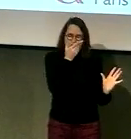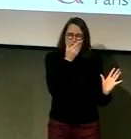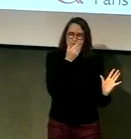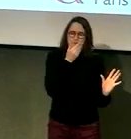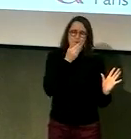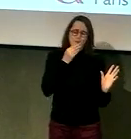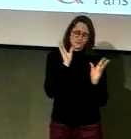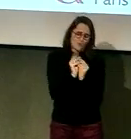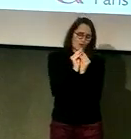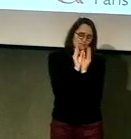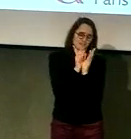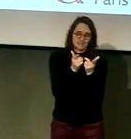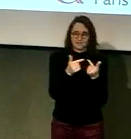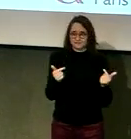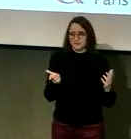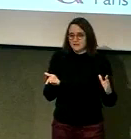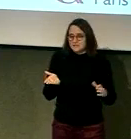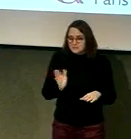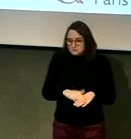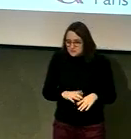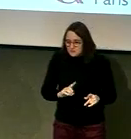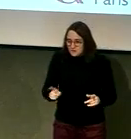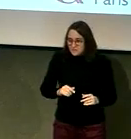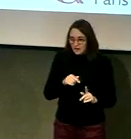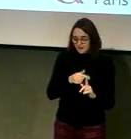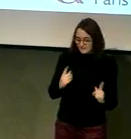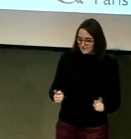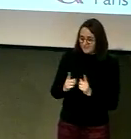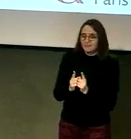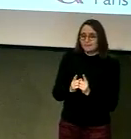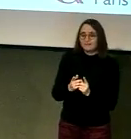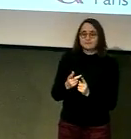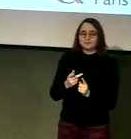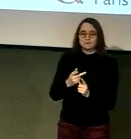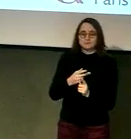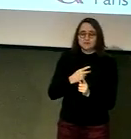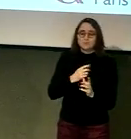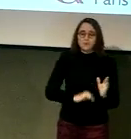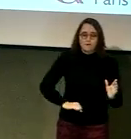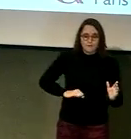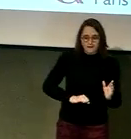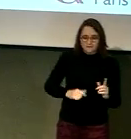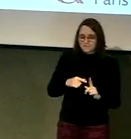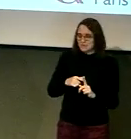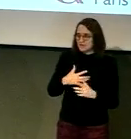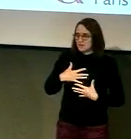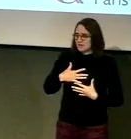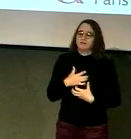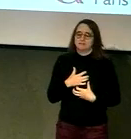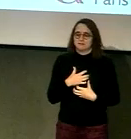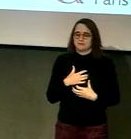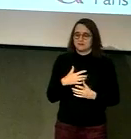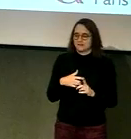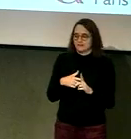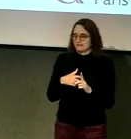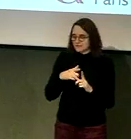beau, mais à chaque fois que la femme elle va sur une consultation pour une échographie, l'idée